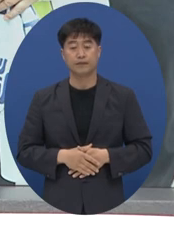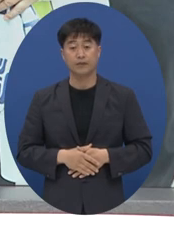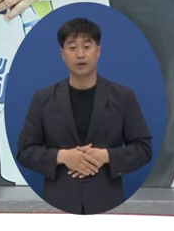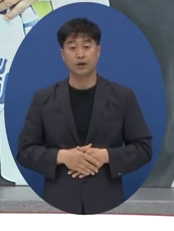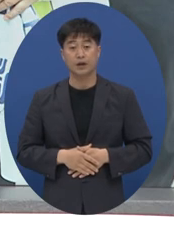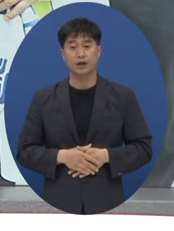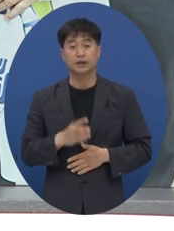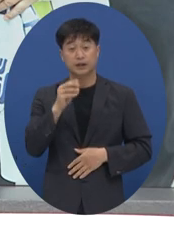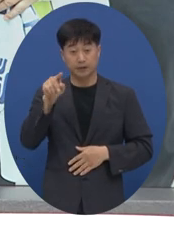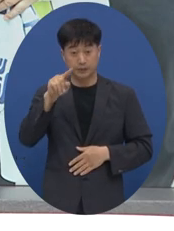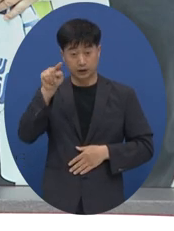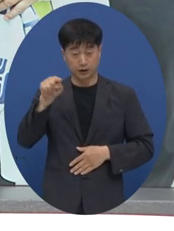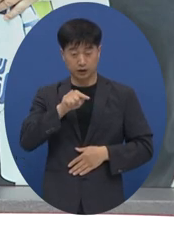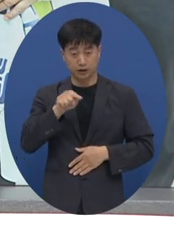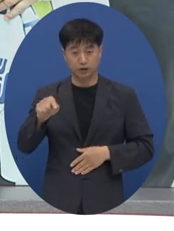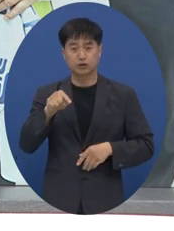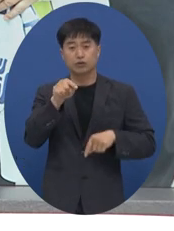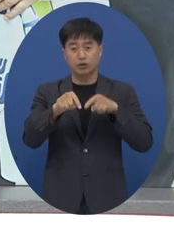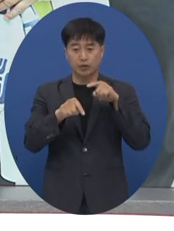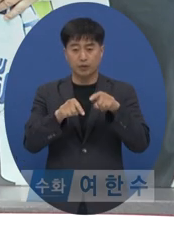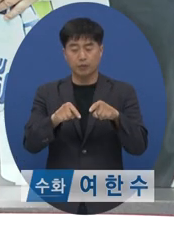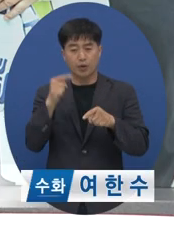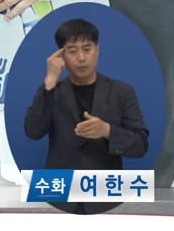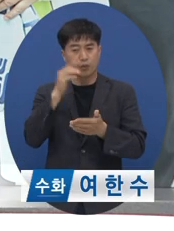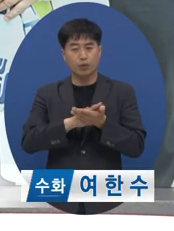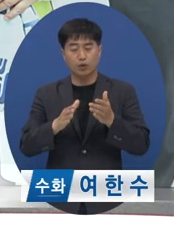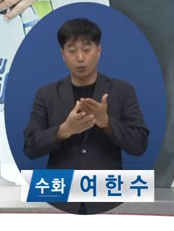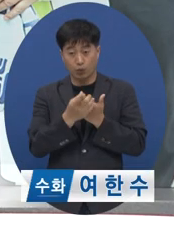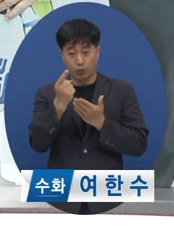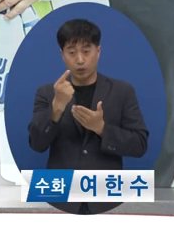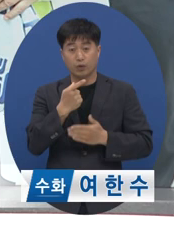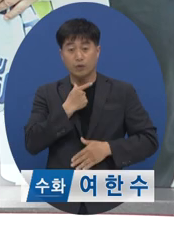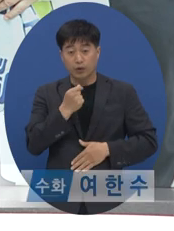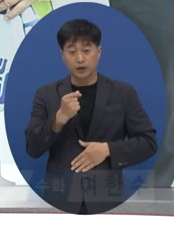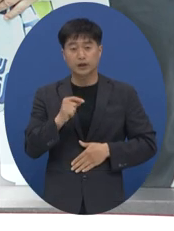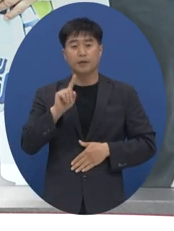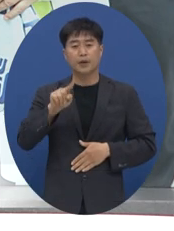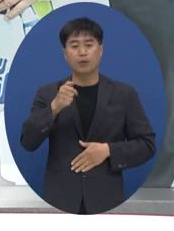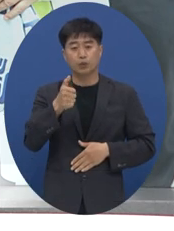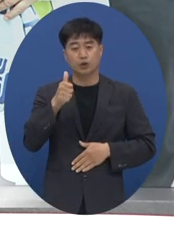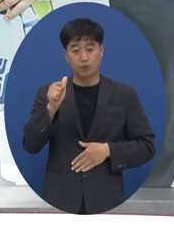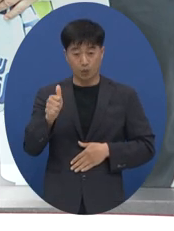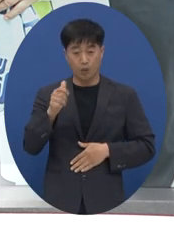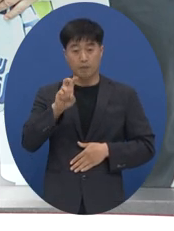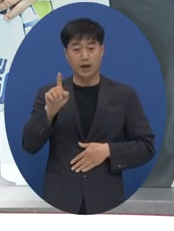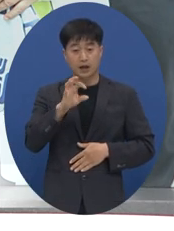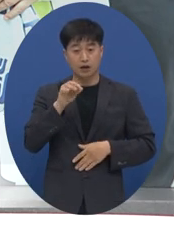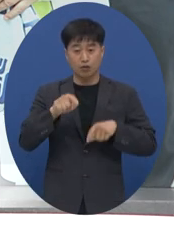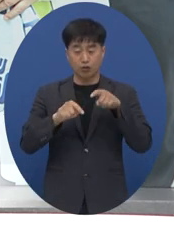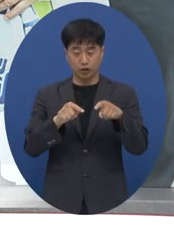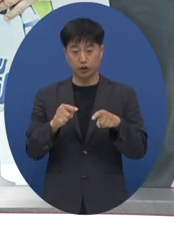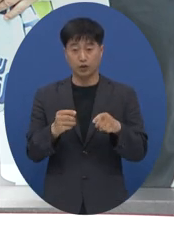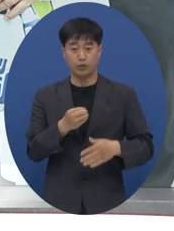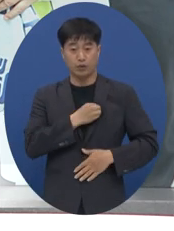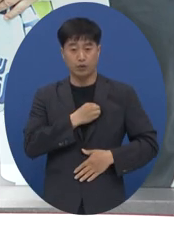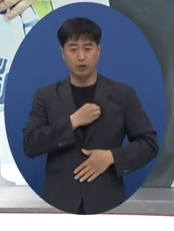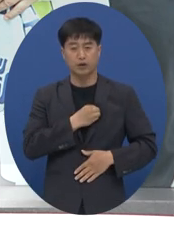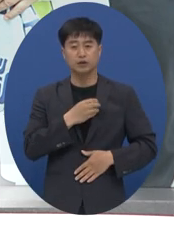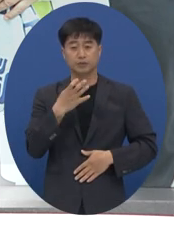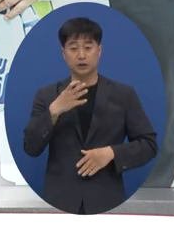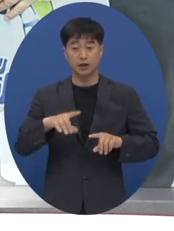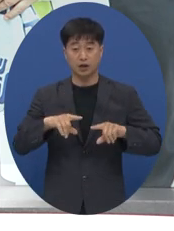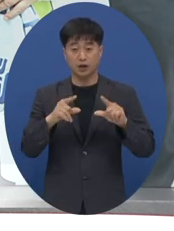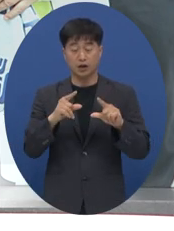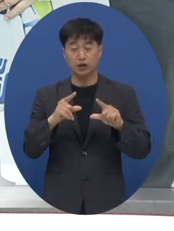비무장지대 이론을 걸으며 파와 통일을 염원하는 dmg 의 155 마일 걷기 행사에 대원들이 14일 강원도 처럼 구간을